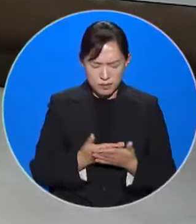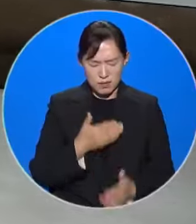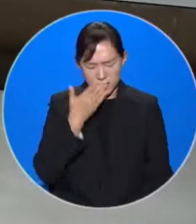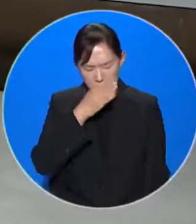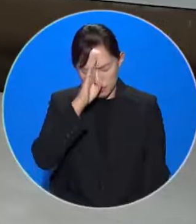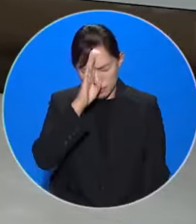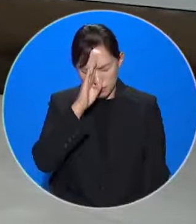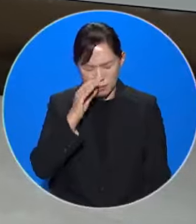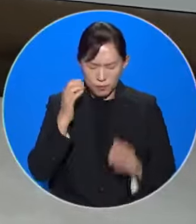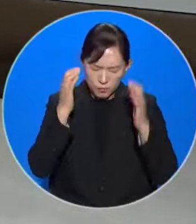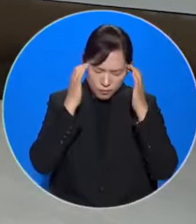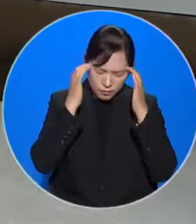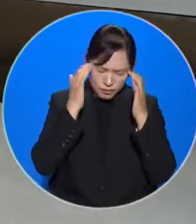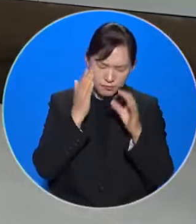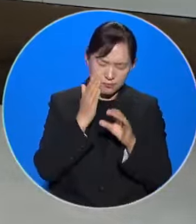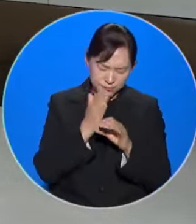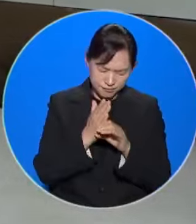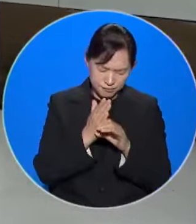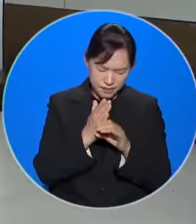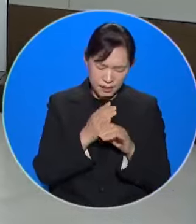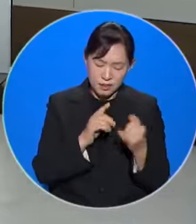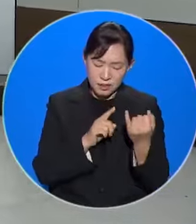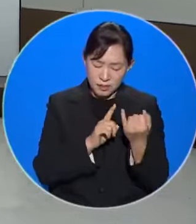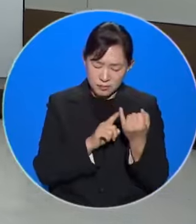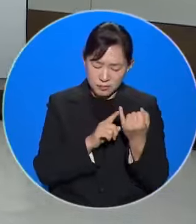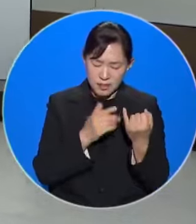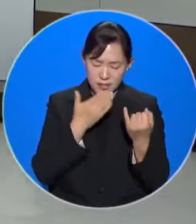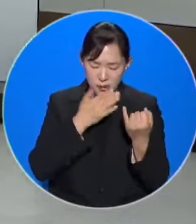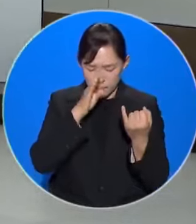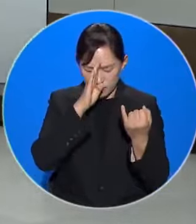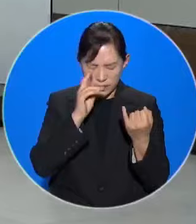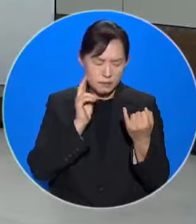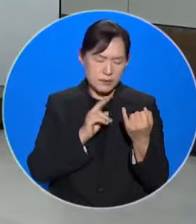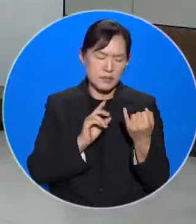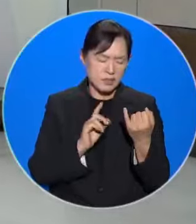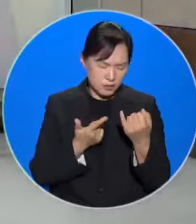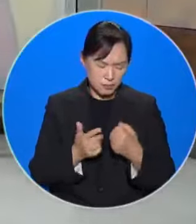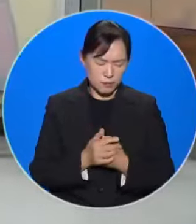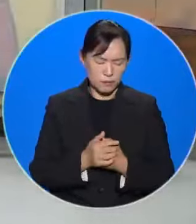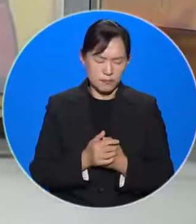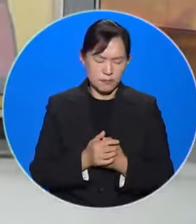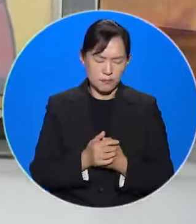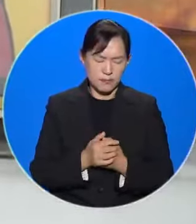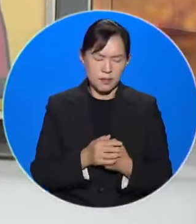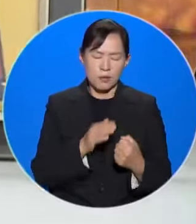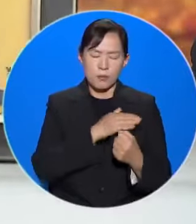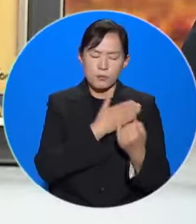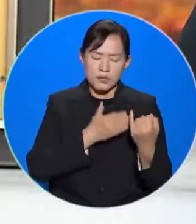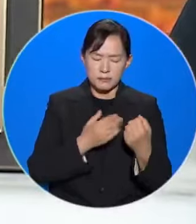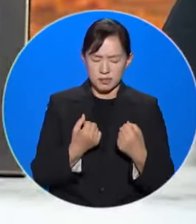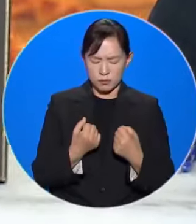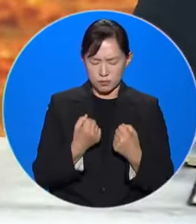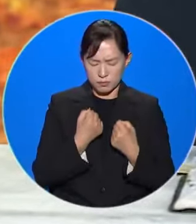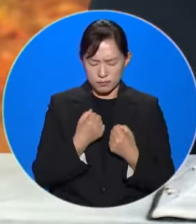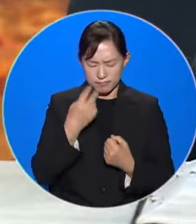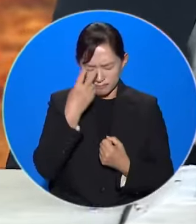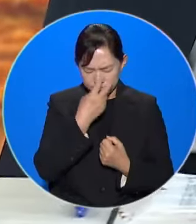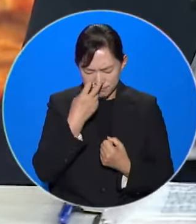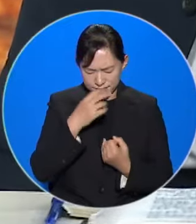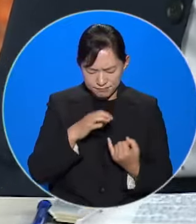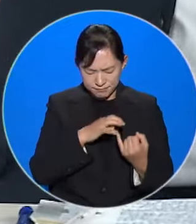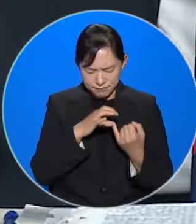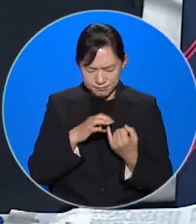당뇨병으로 고생하는 가운데 있다고 합니다. 우리 권사님의 당뇨병이 악화되지 않게 해주시고 하나님께서 우리 권사님의 건강도